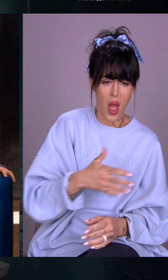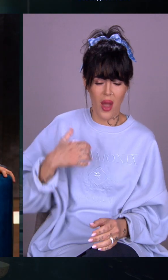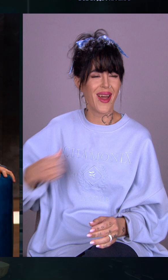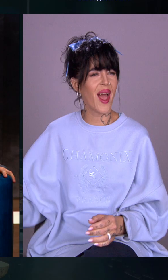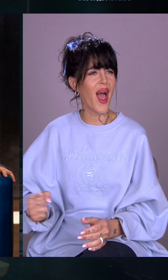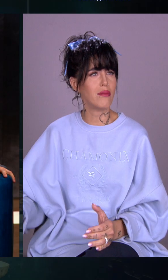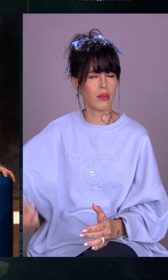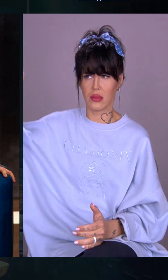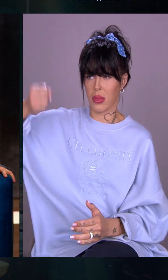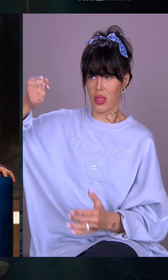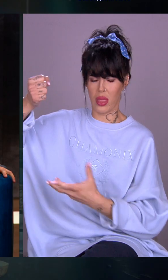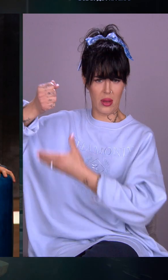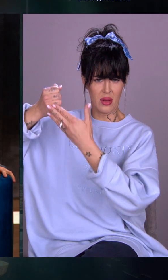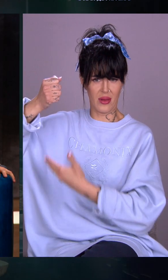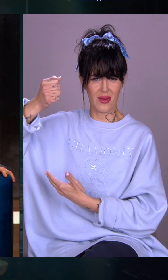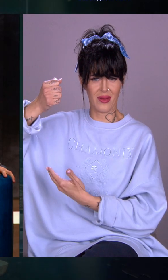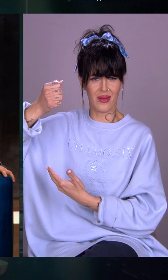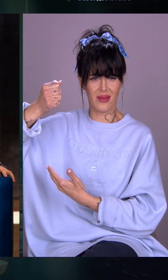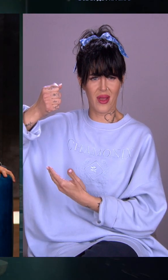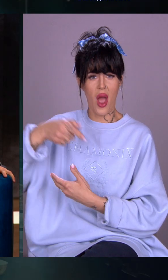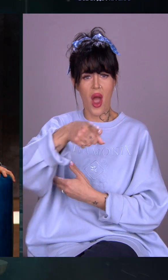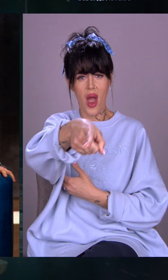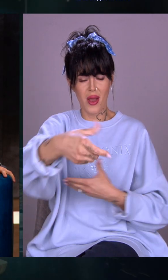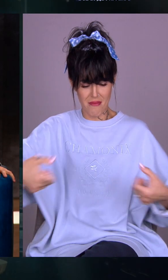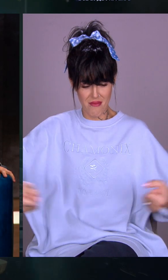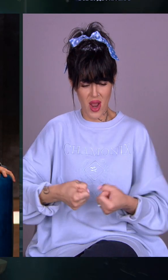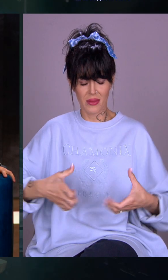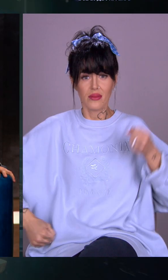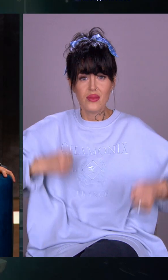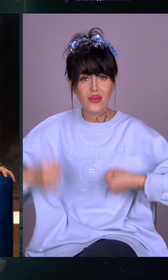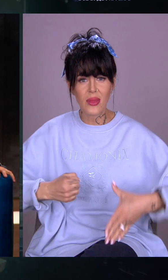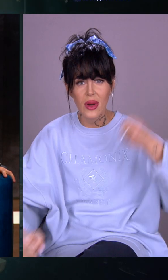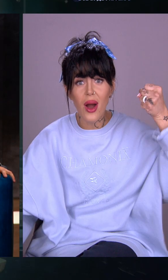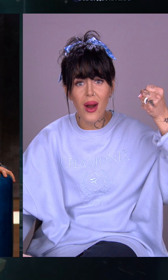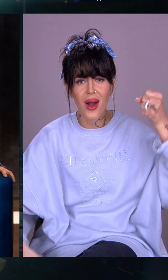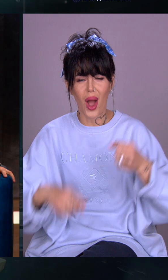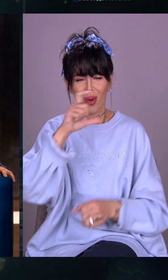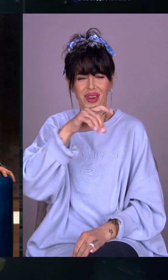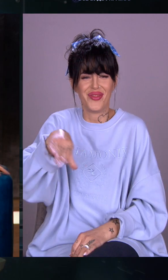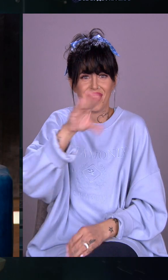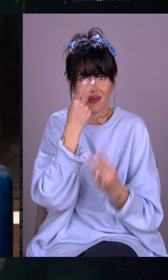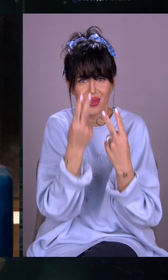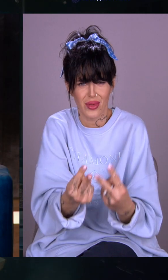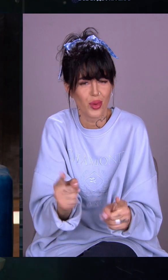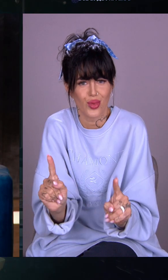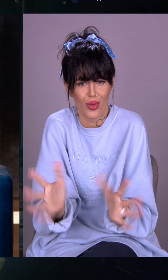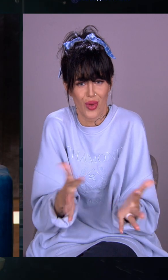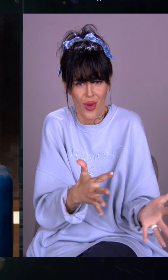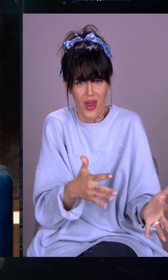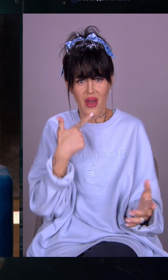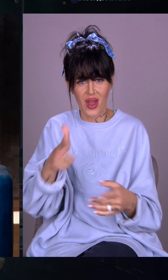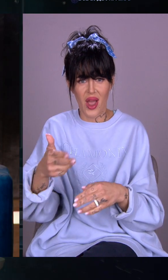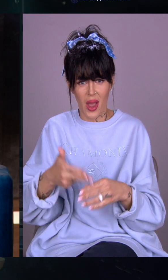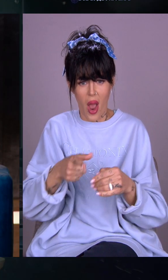туди. Так я на нейтралці стою, газую, Сус з монтировкою. Я вибігаю одразу. Та сама історія, люди такі починають об'їжджати, дурачок. Ну, ми один заглох, другий з